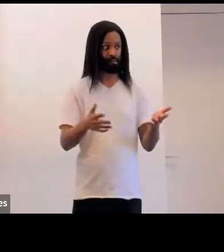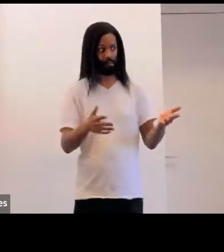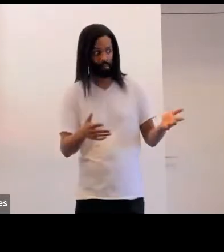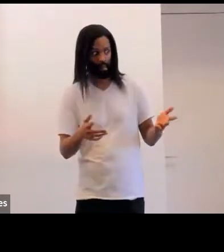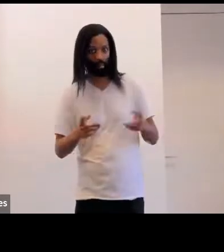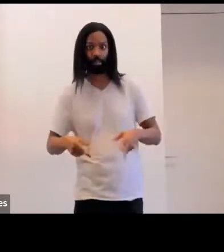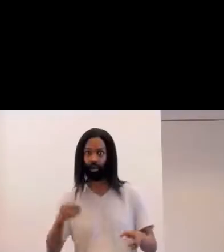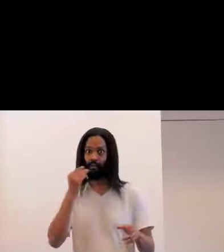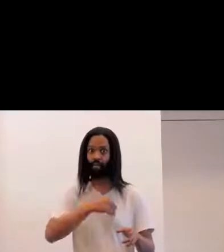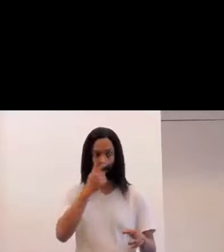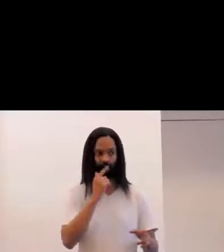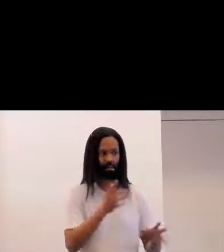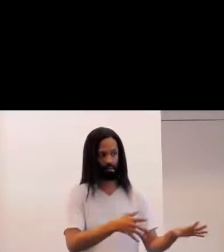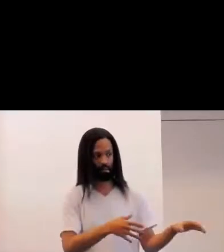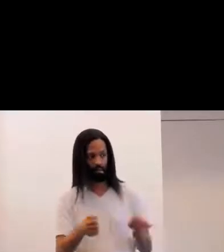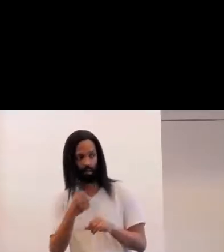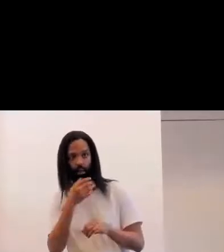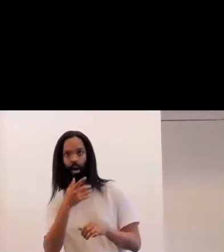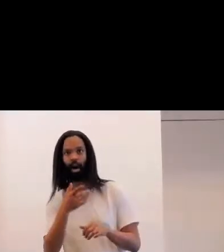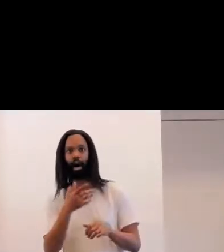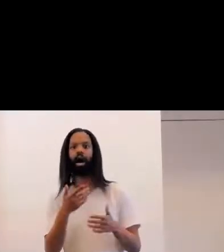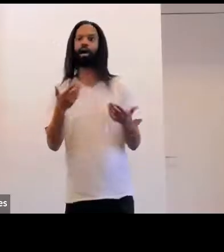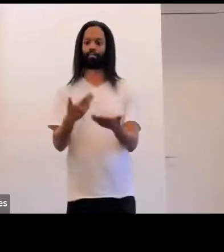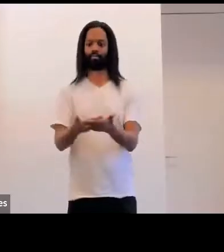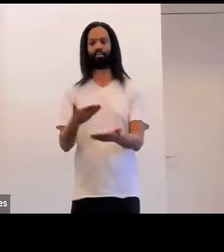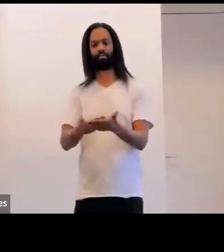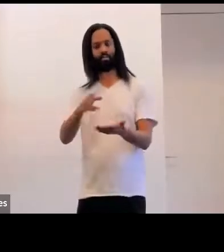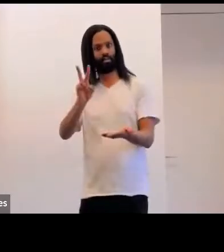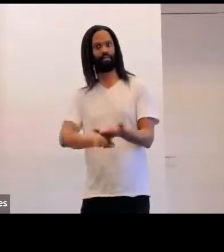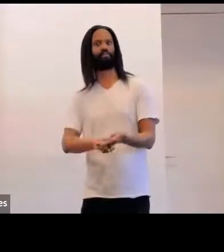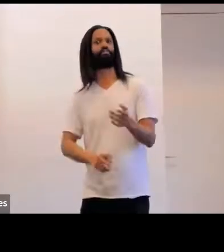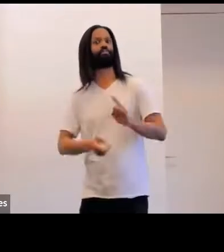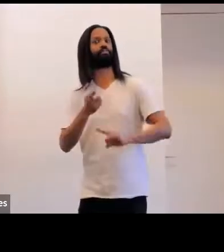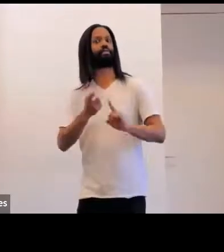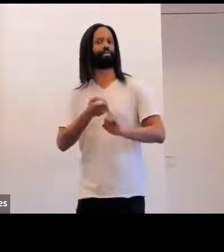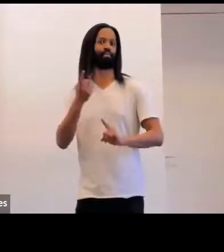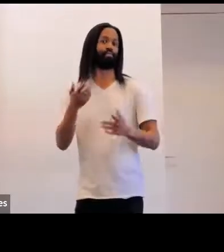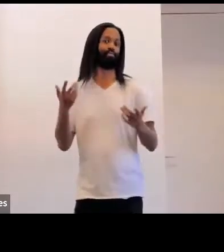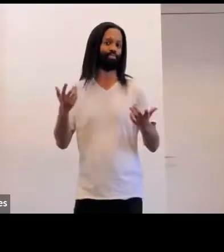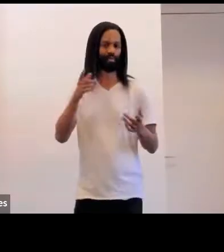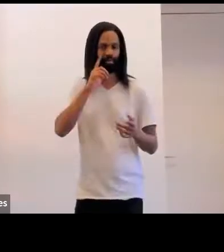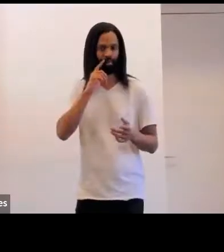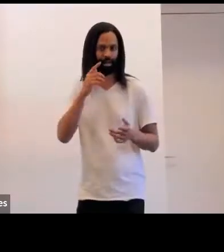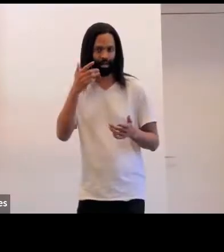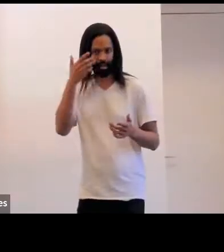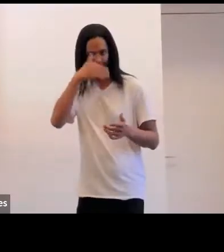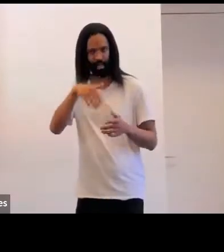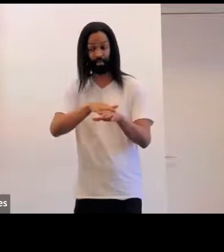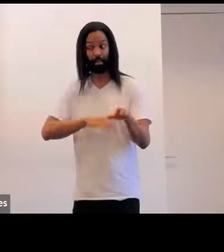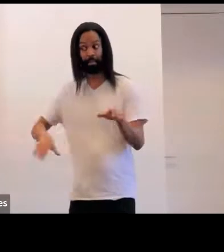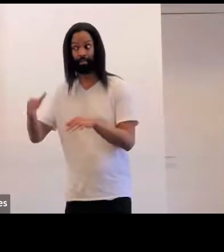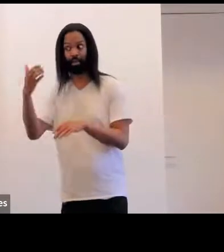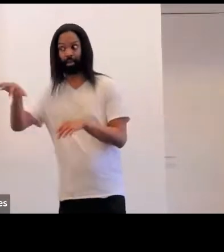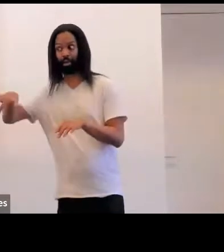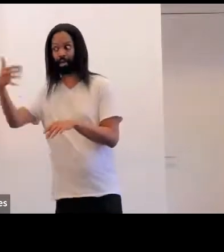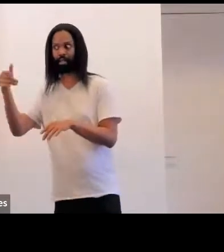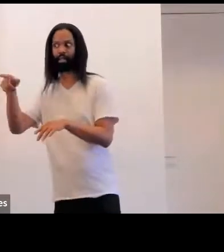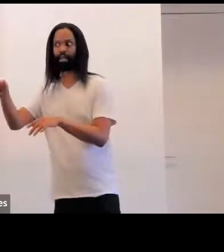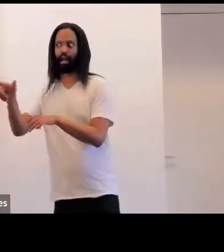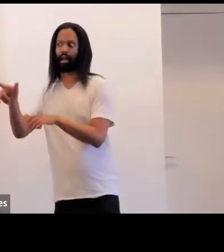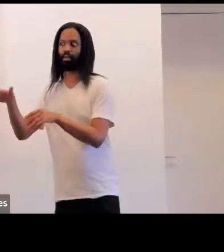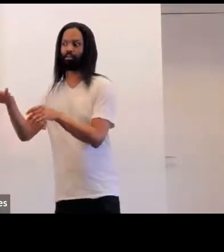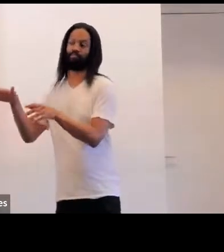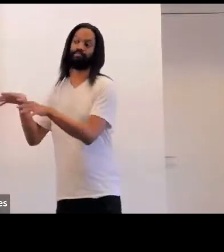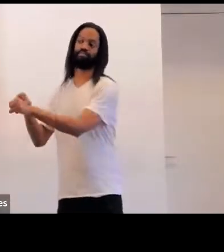compte tenu de la saturation, évidemment, des dispositifs du 115. C'est donc une étape importante